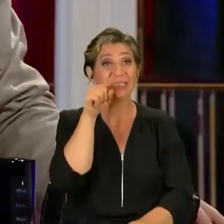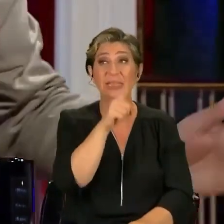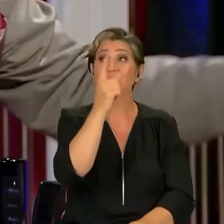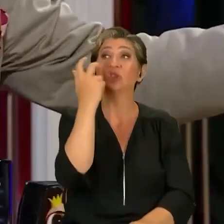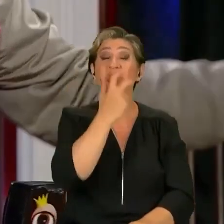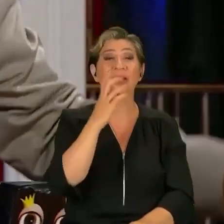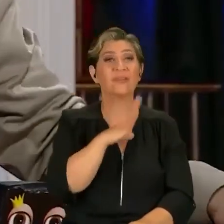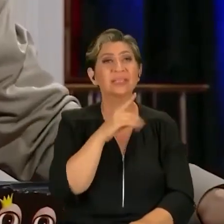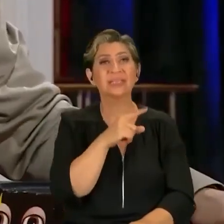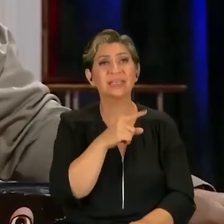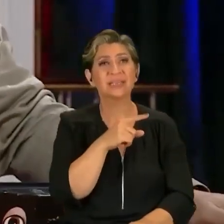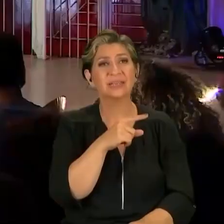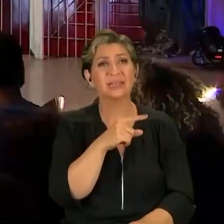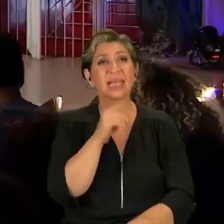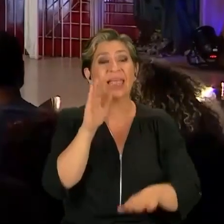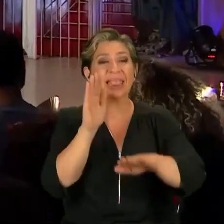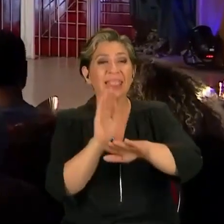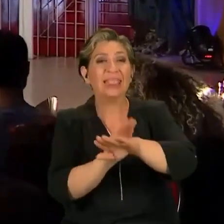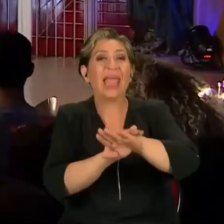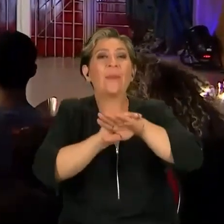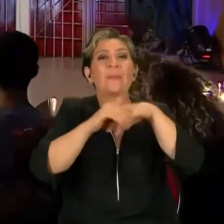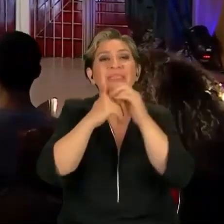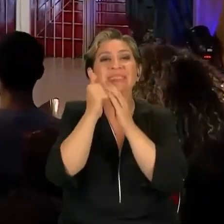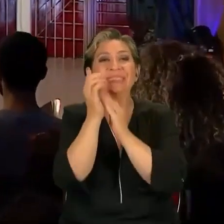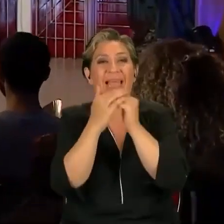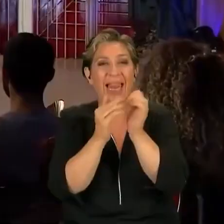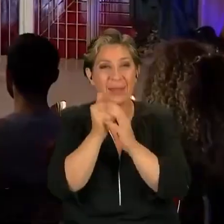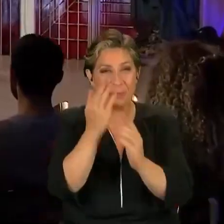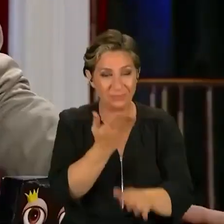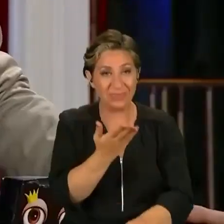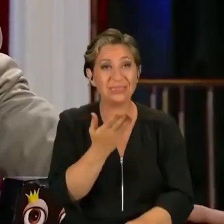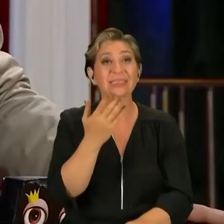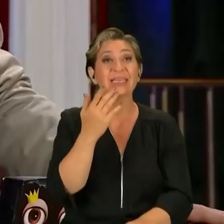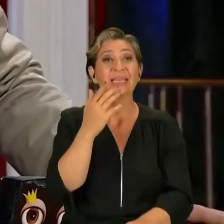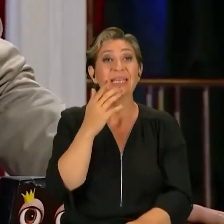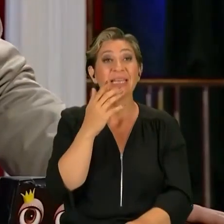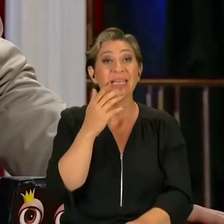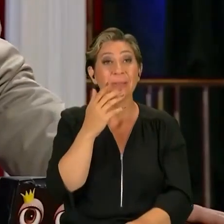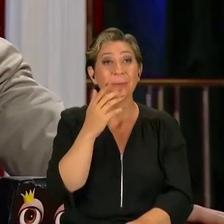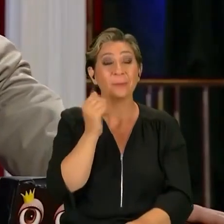Senin de bir şarkın vardı. Hangisiydi? Değmesin Ellerimiz. Hı hı. Değmesin Ellerimizi